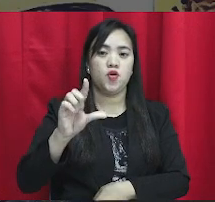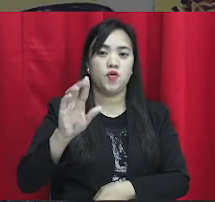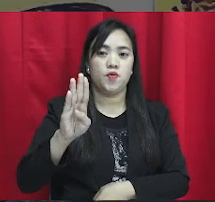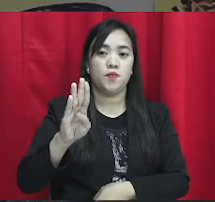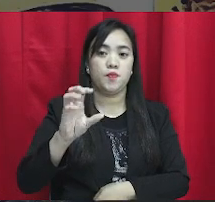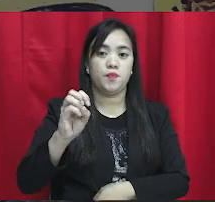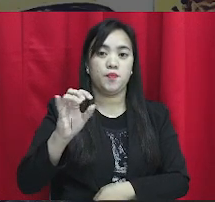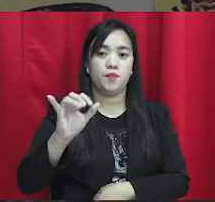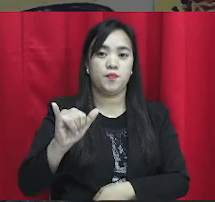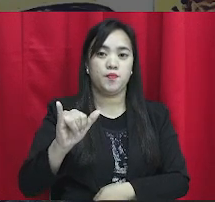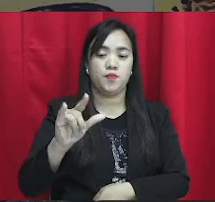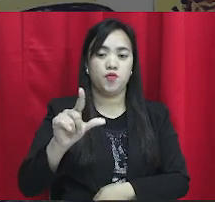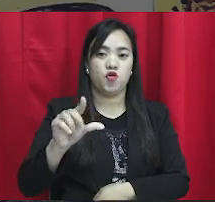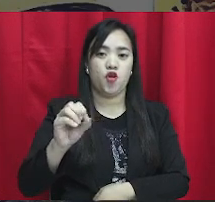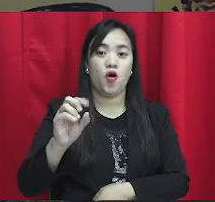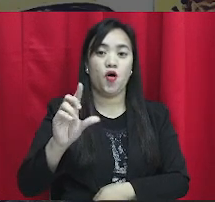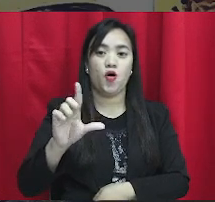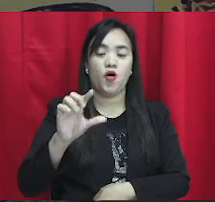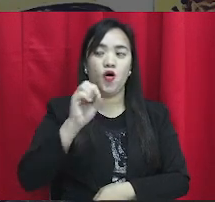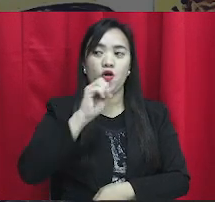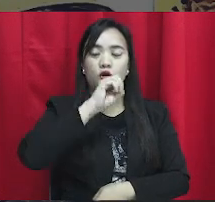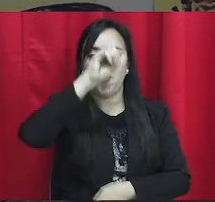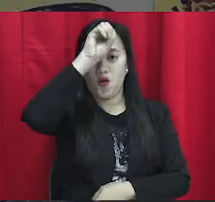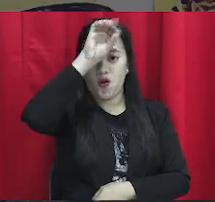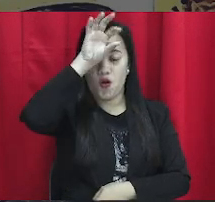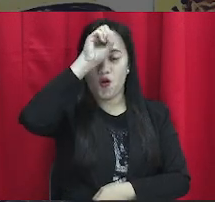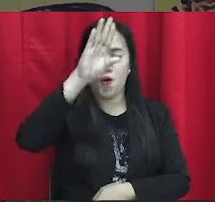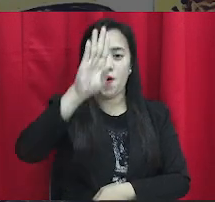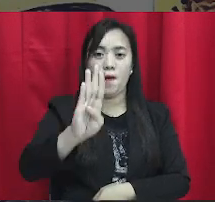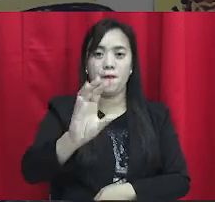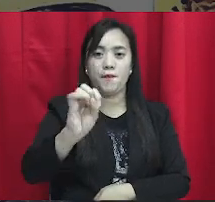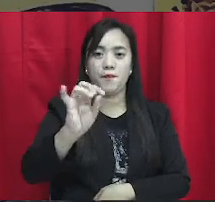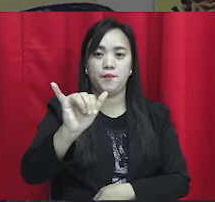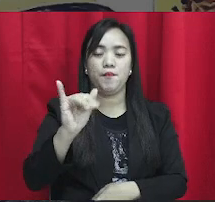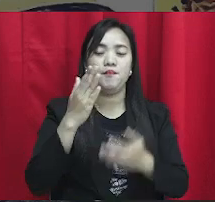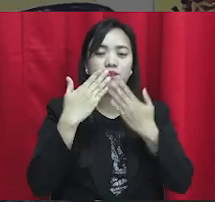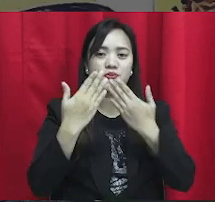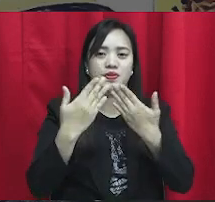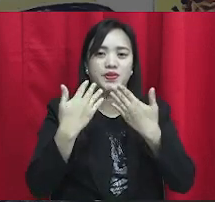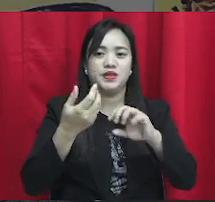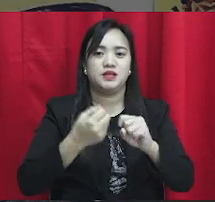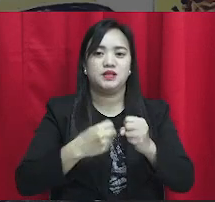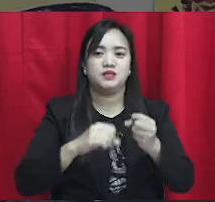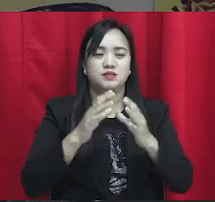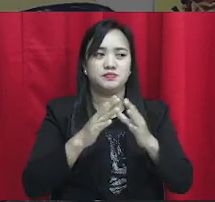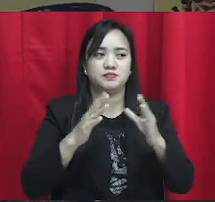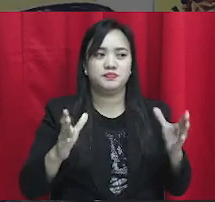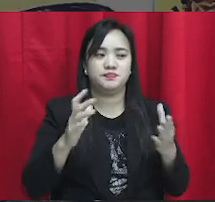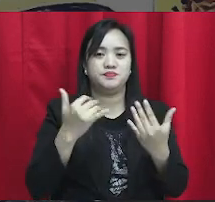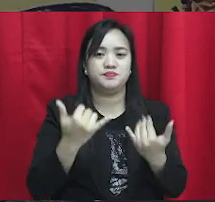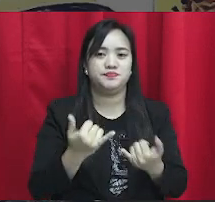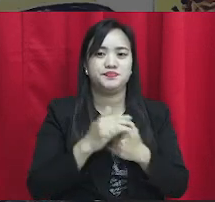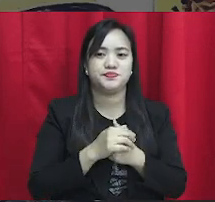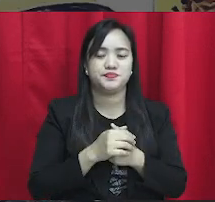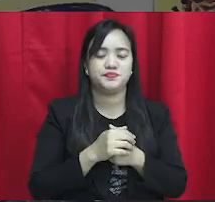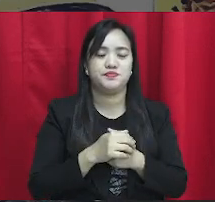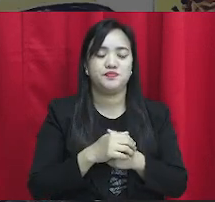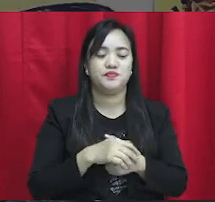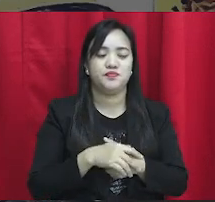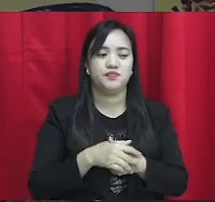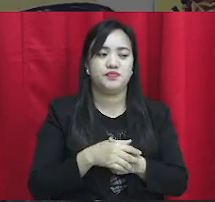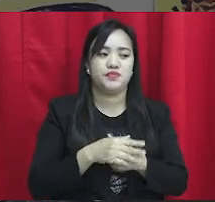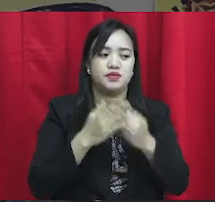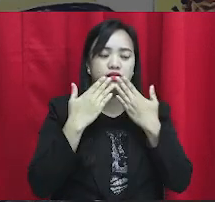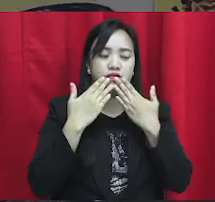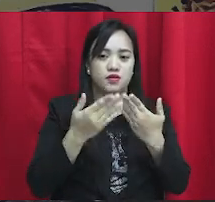Boy. Tatay Boy. Yeah. Si Tatay Boy. Yeah. Maraming salamat Tatay Boy. And maraming salamat po sa